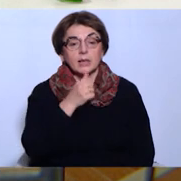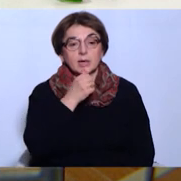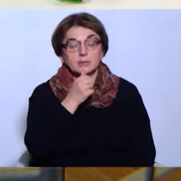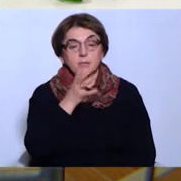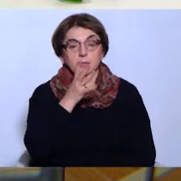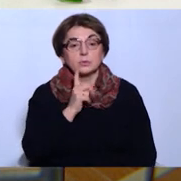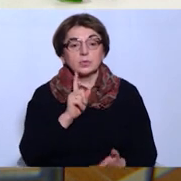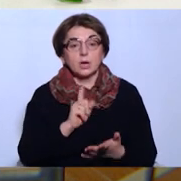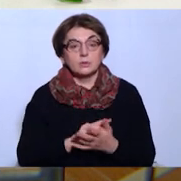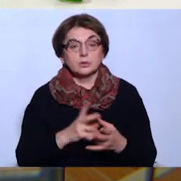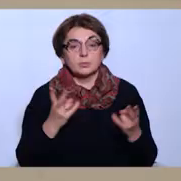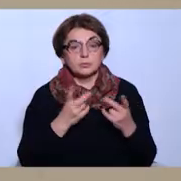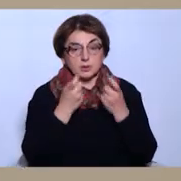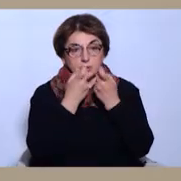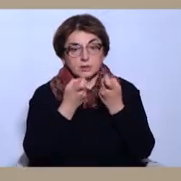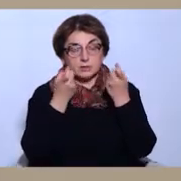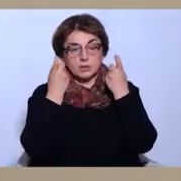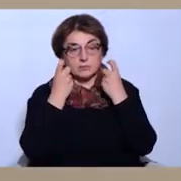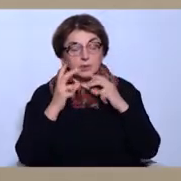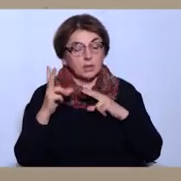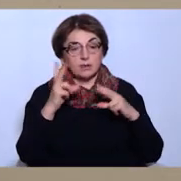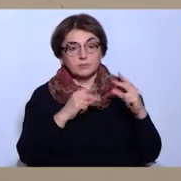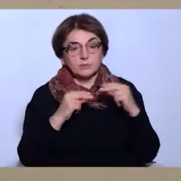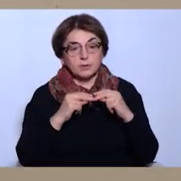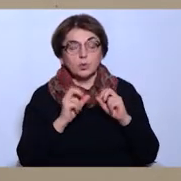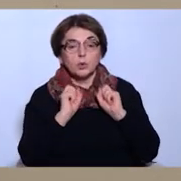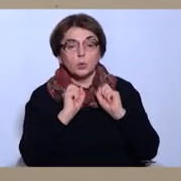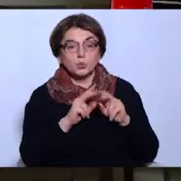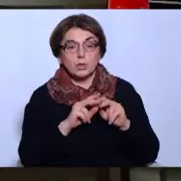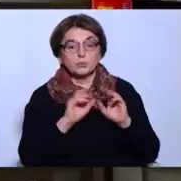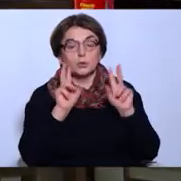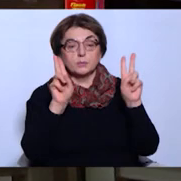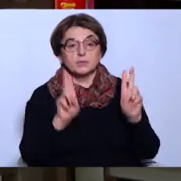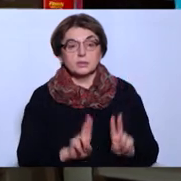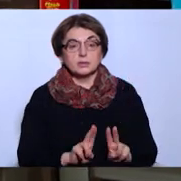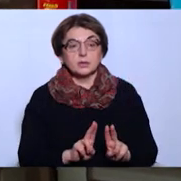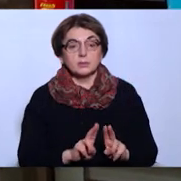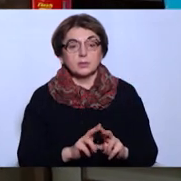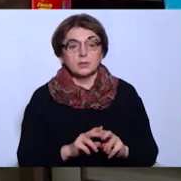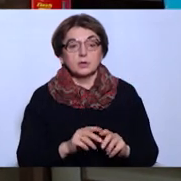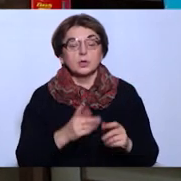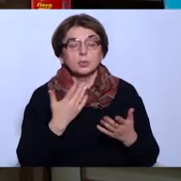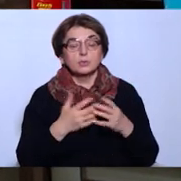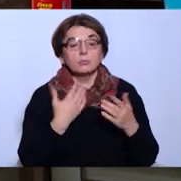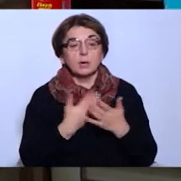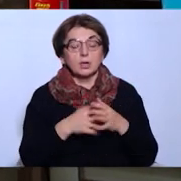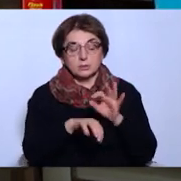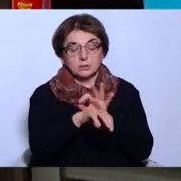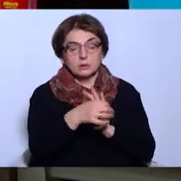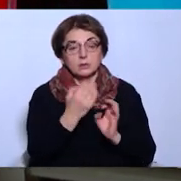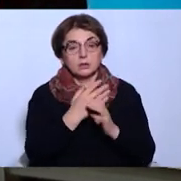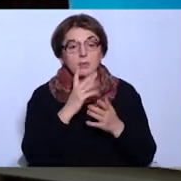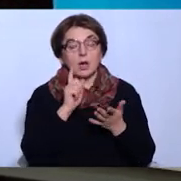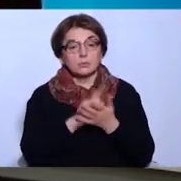ექსპერიმენტის დროს აუცილებლად რა თქმა უნდა ვითვალისწინებთ უსაფრთხოების წესებს. თუ გიკეთია სამკაული, ესეც უნდა მოვიხსნათ.